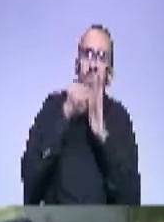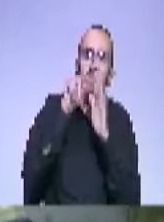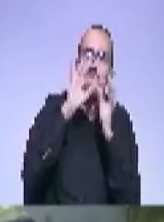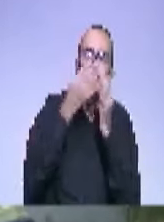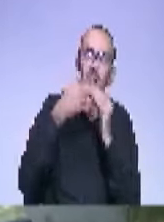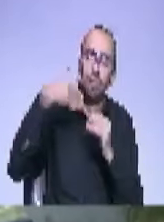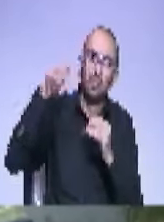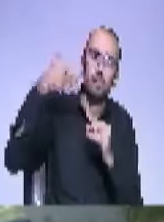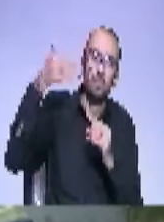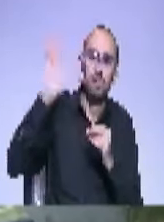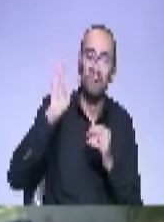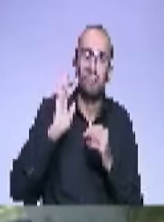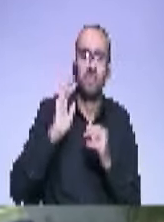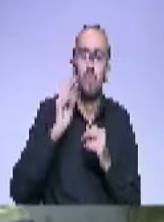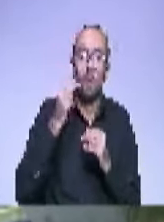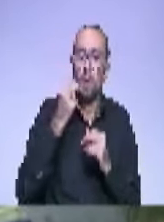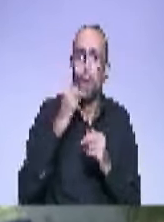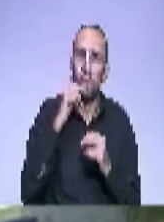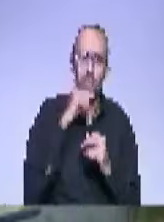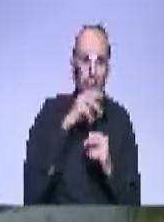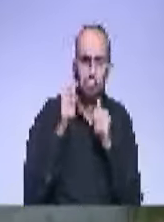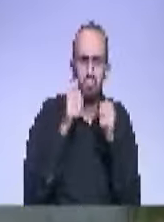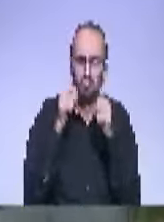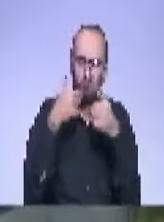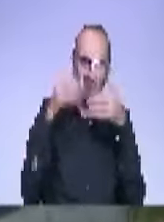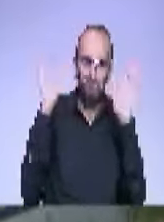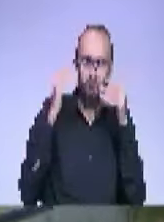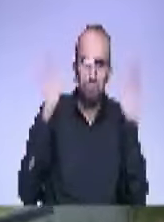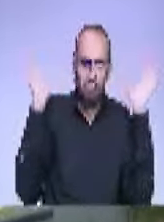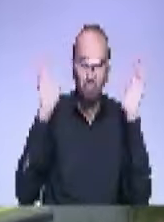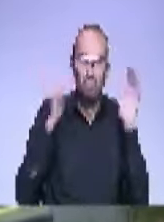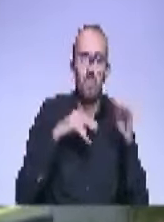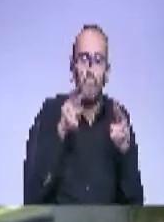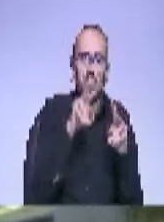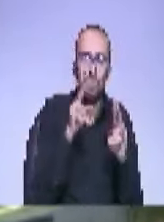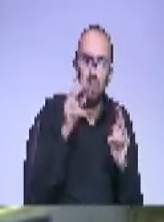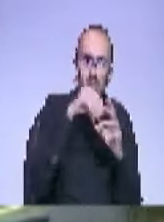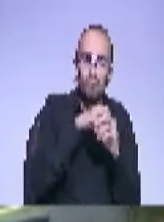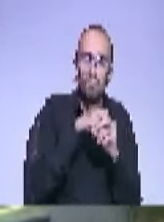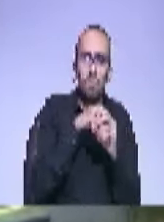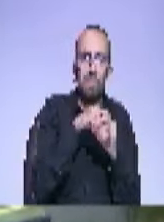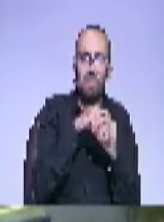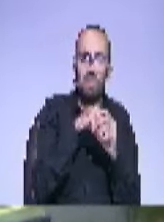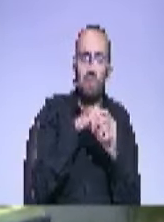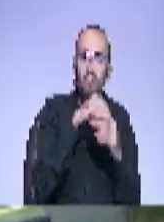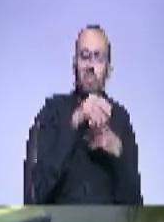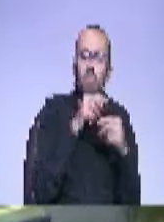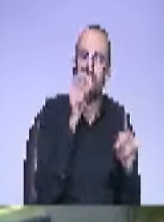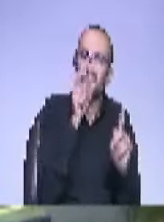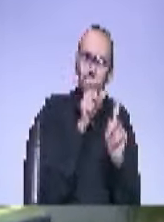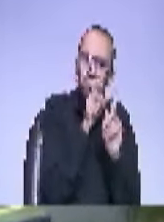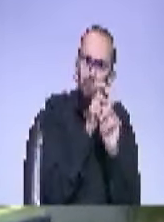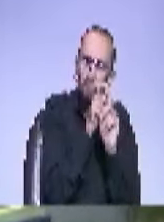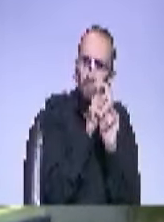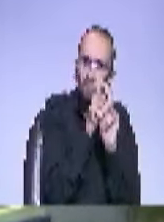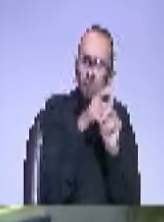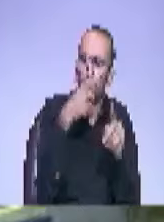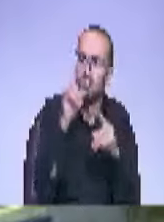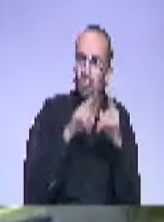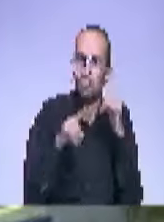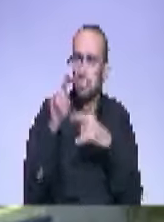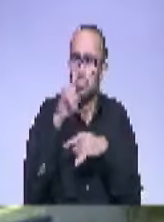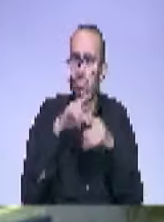السلبيه بتاعه العيله، سواء عيلتها احيانا أو عيلته هو احيانا. فبفصلهم ببعض وبرعاهم مع بعض الاثنين